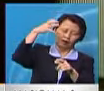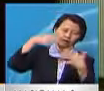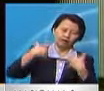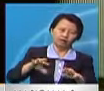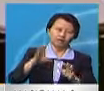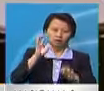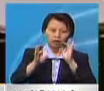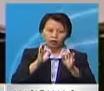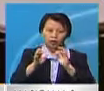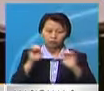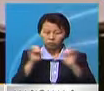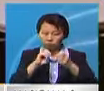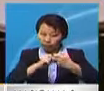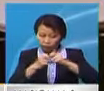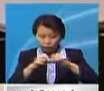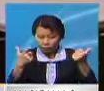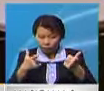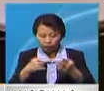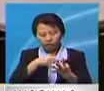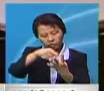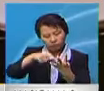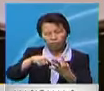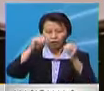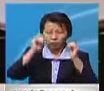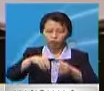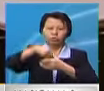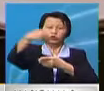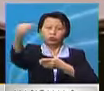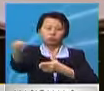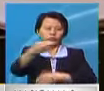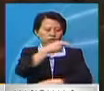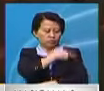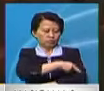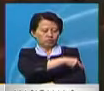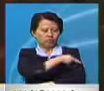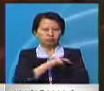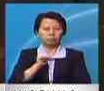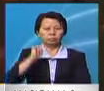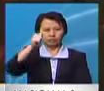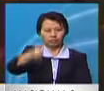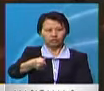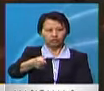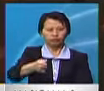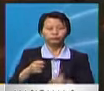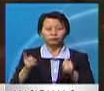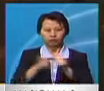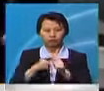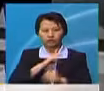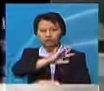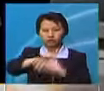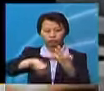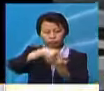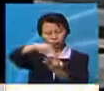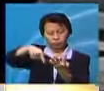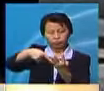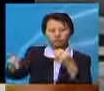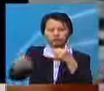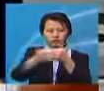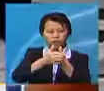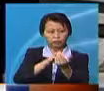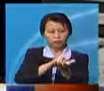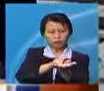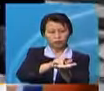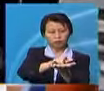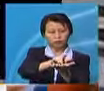Sekiranya tiada komplikasi lain, mereka dijangka dibenarkan keluar dari wad esok. Terdahulu, semua mangsa tiba di lapangan